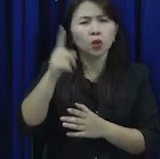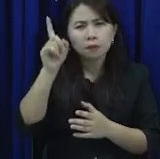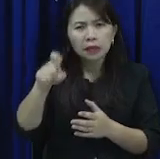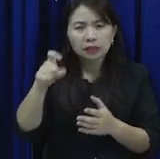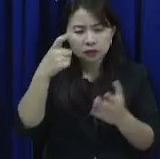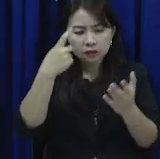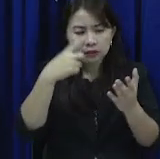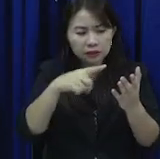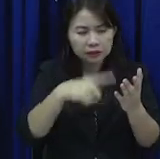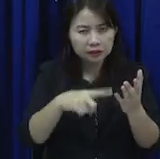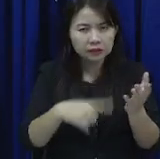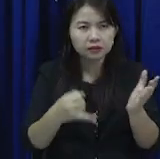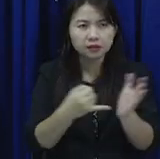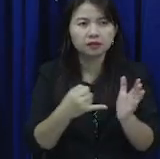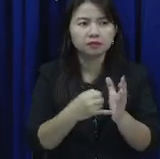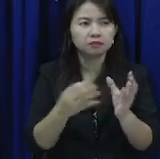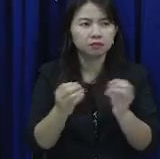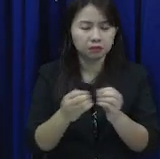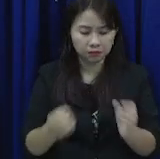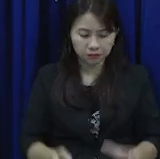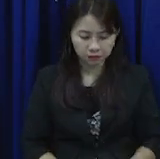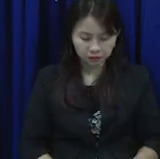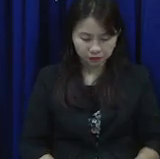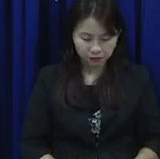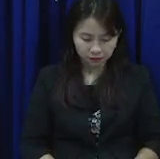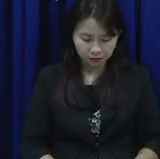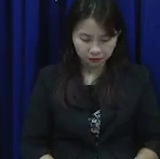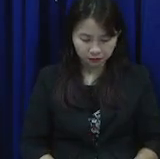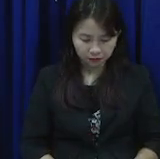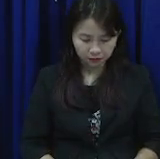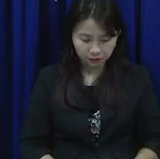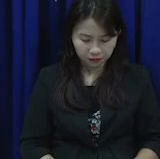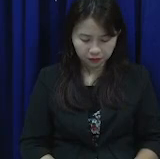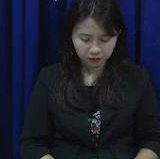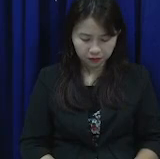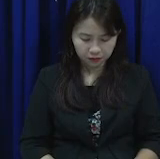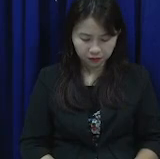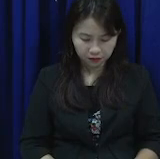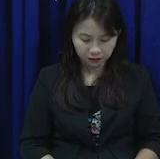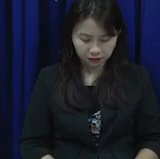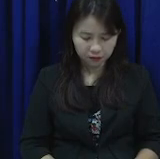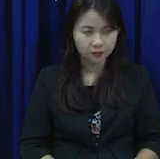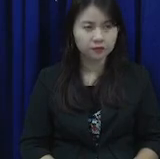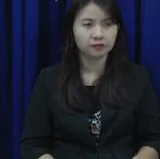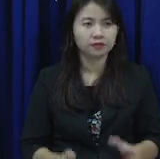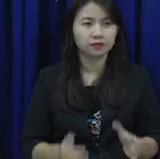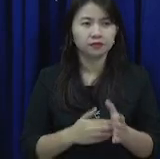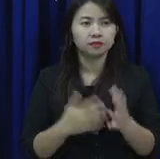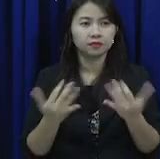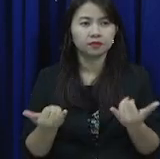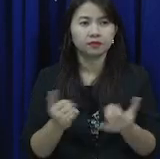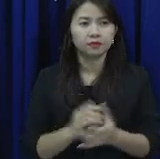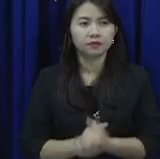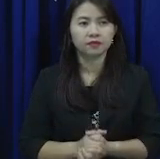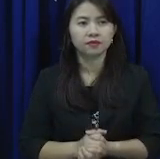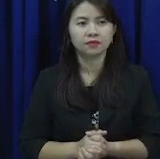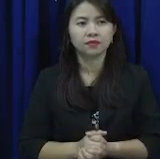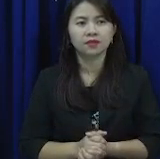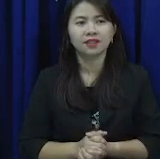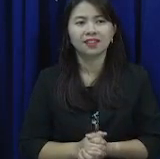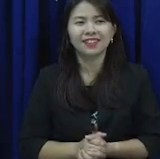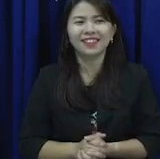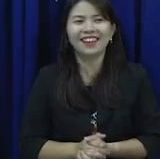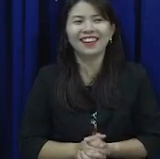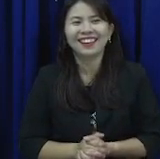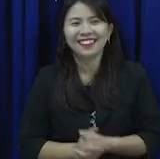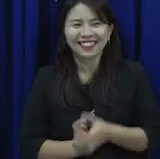people Hindi yan kasama sa pagtatanim mo ang tawag diyan ng mga full time ay Shering for Christ